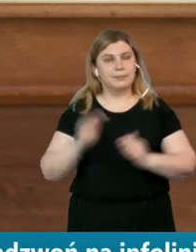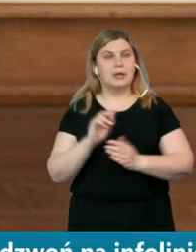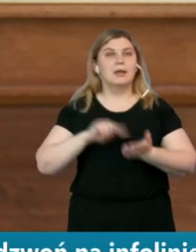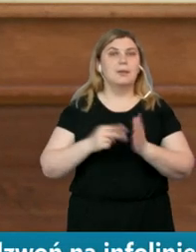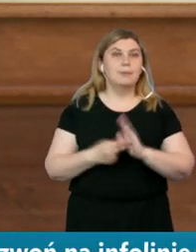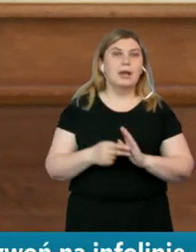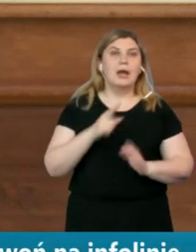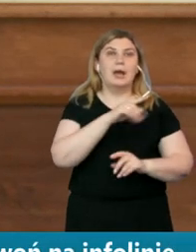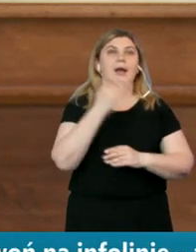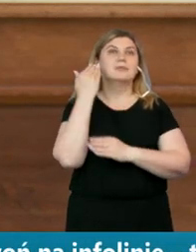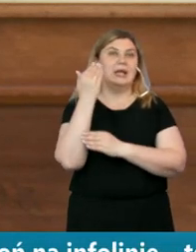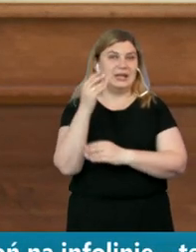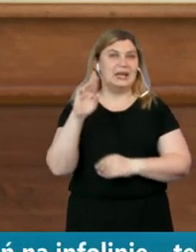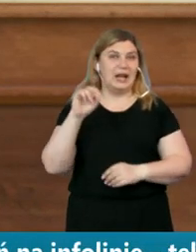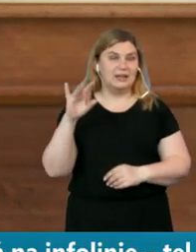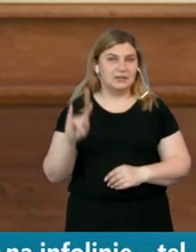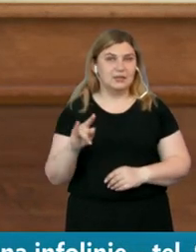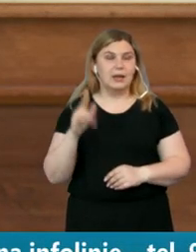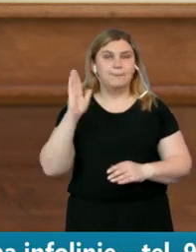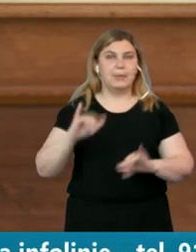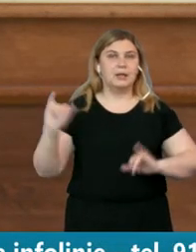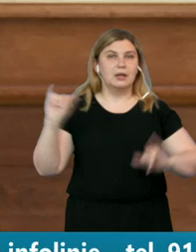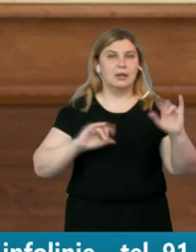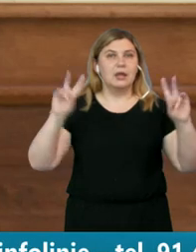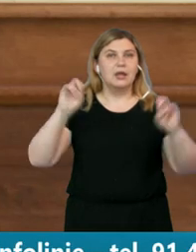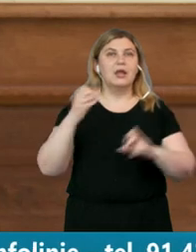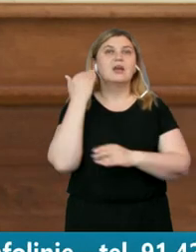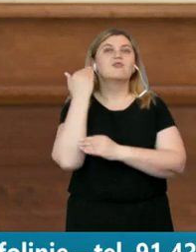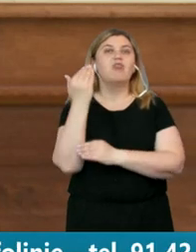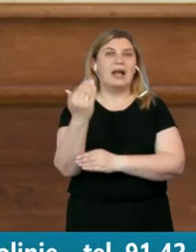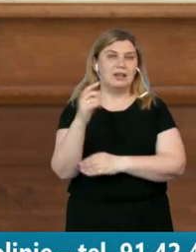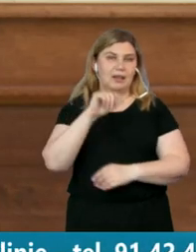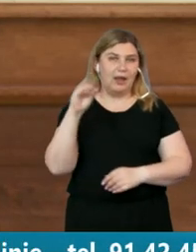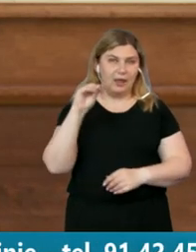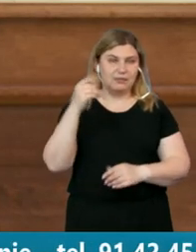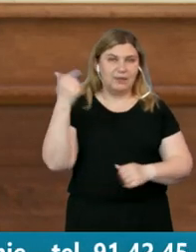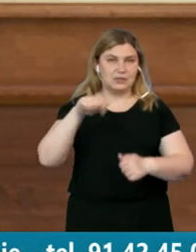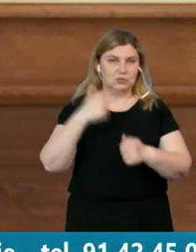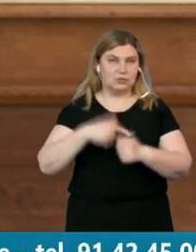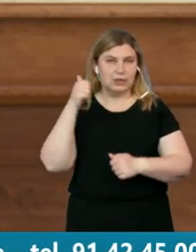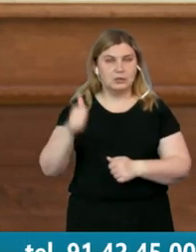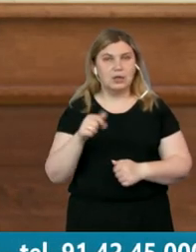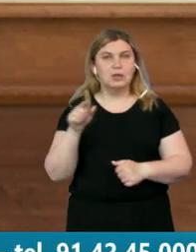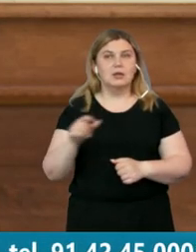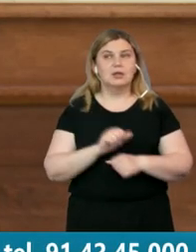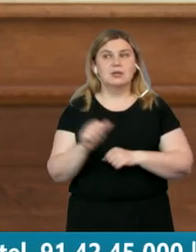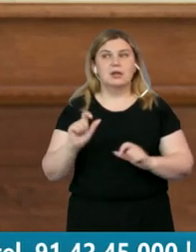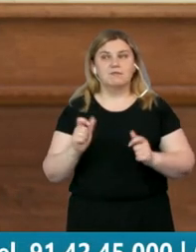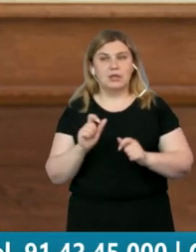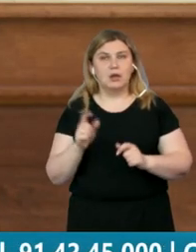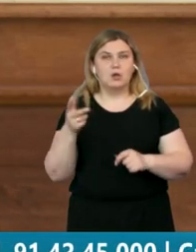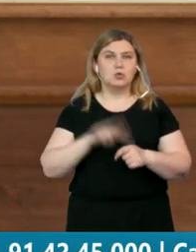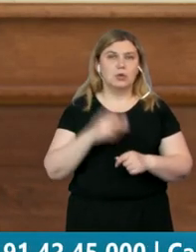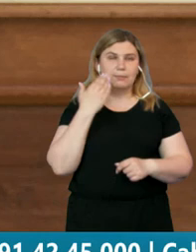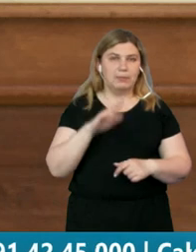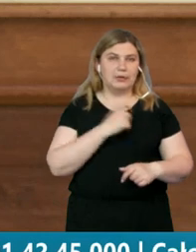wersji regatowej, ale będą. I będzie impreza pod nazwą Żagle 2021, czyli takie wydarzenie, na które bardzo